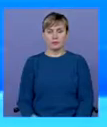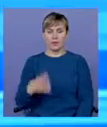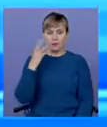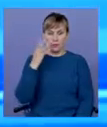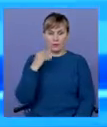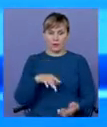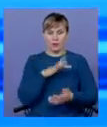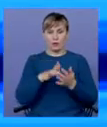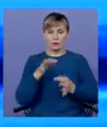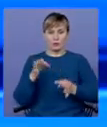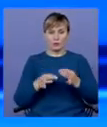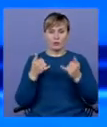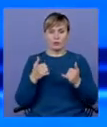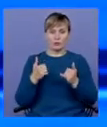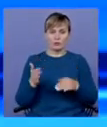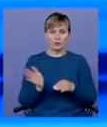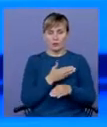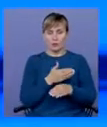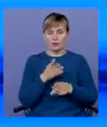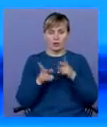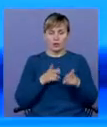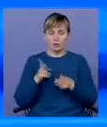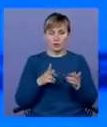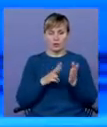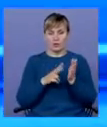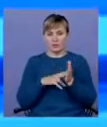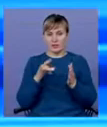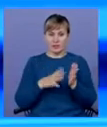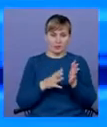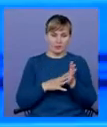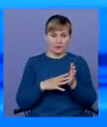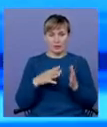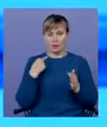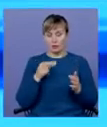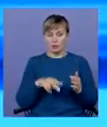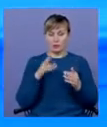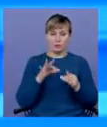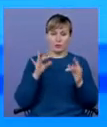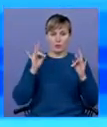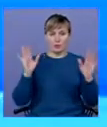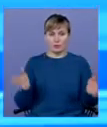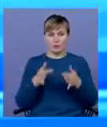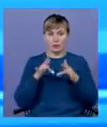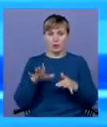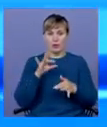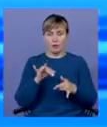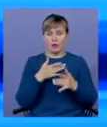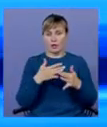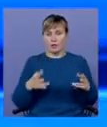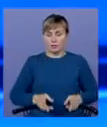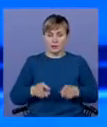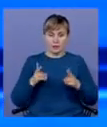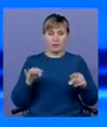В Алматинском горсуде сегодня отклонили апелляционную жалобу 8 из 9 осужденных по резонансному делу о пропаганде терроризма